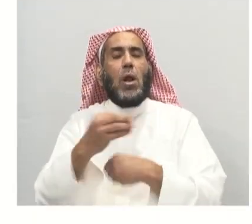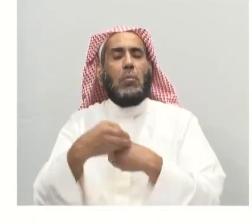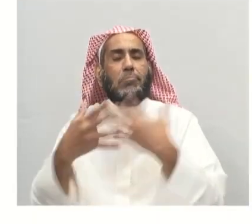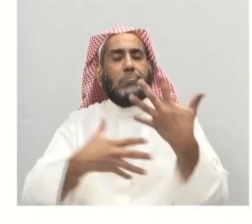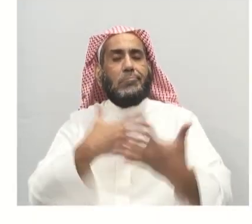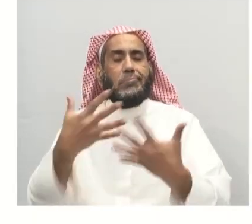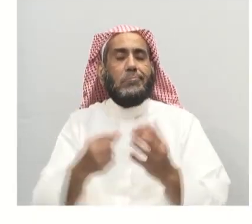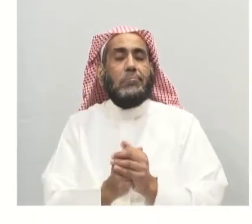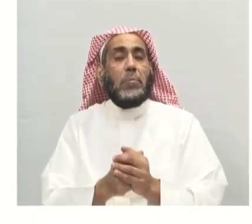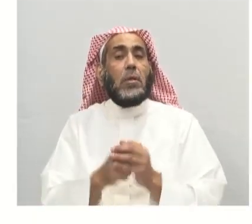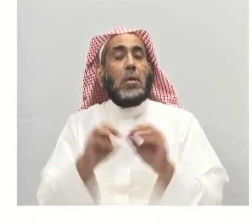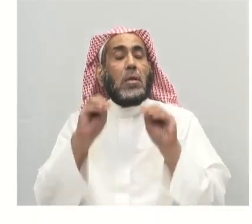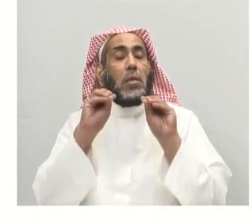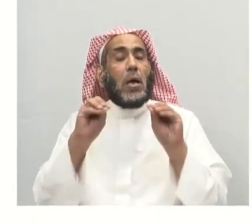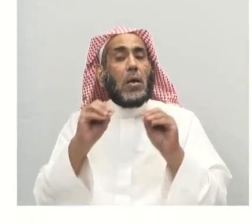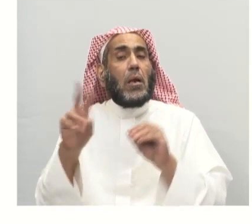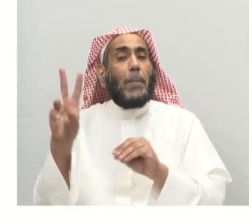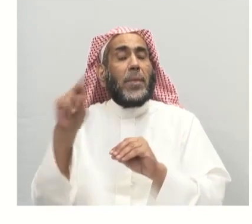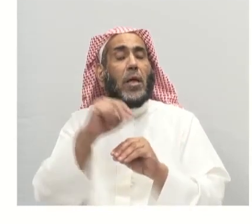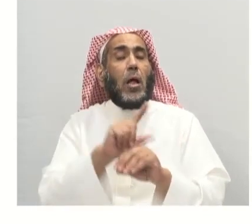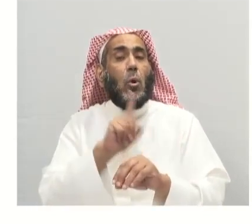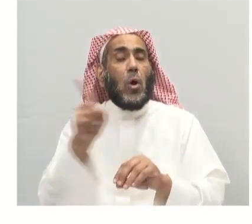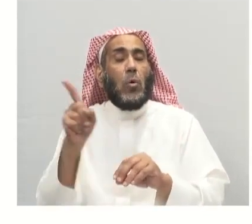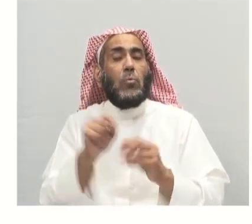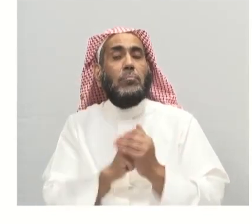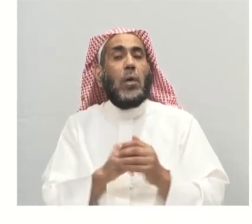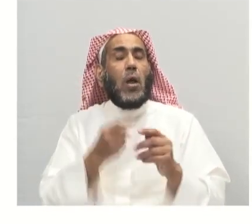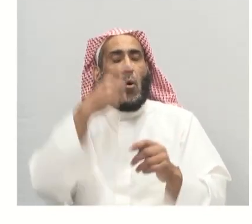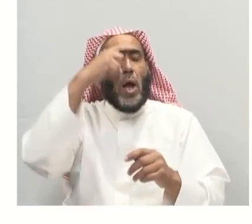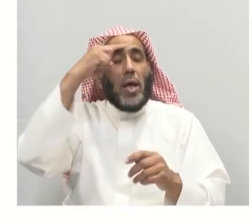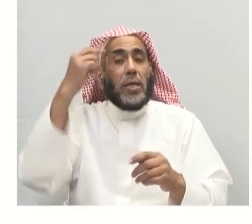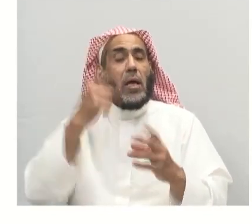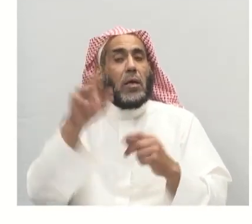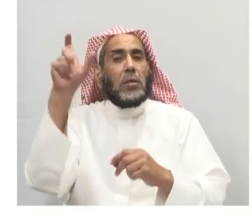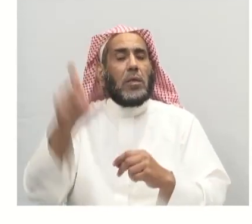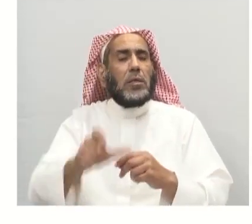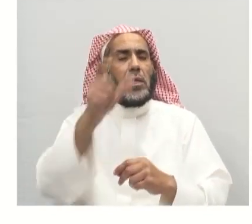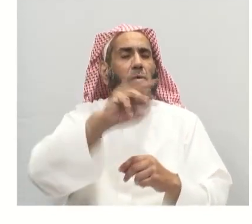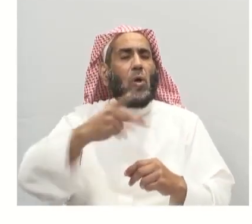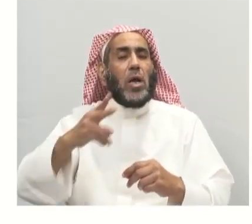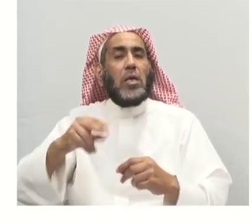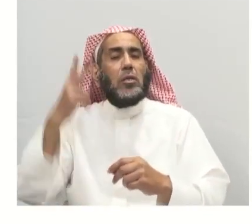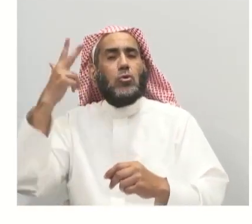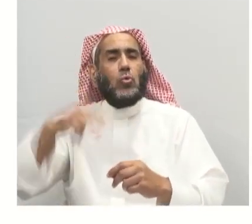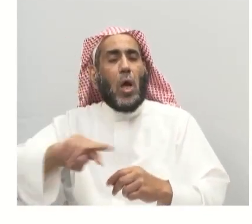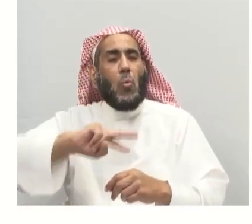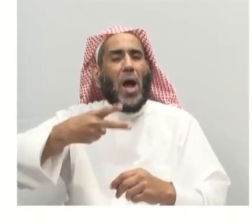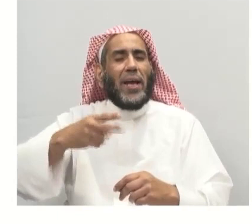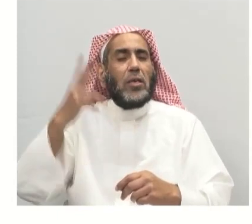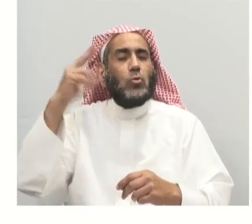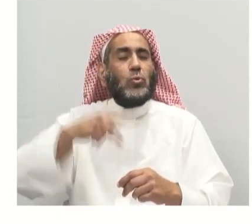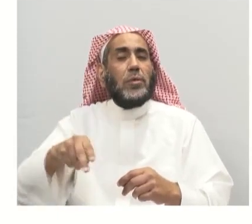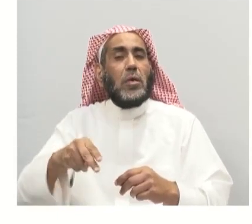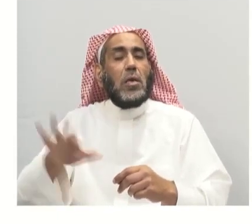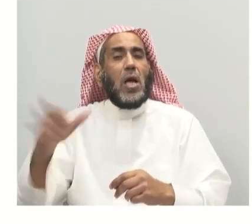ذلك ذكرنا المثال وهو انه اذا اراد شخص سواء اكان سعوديا ام اجنبيا